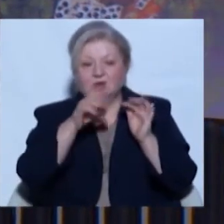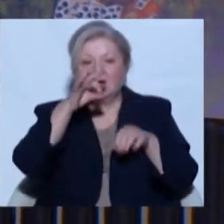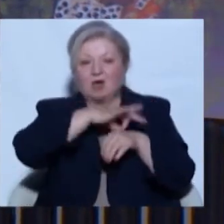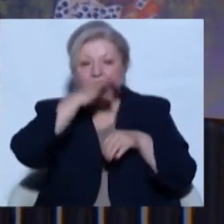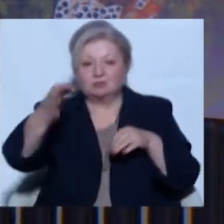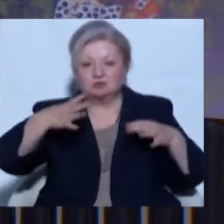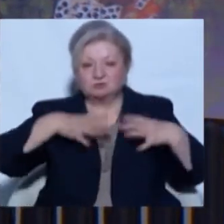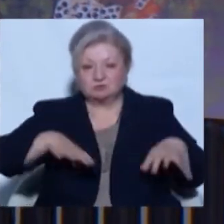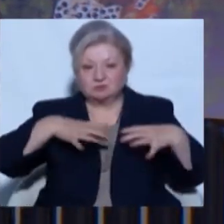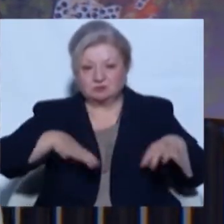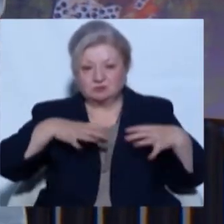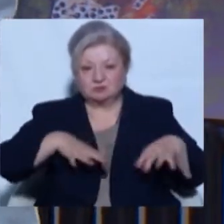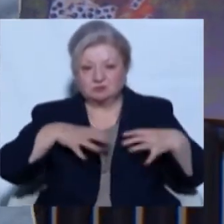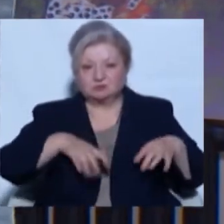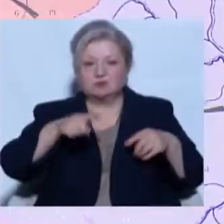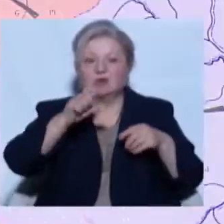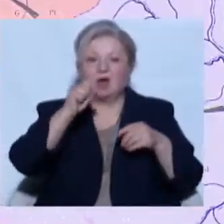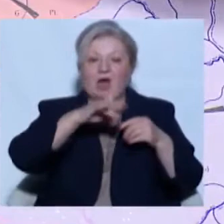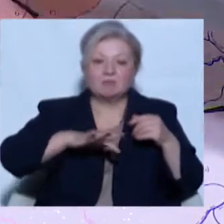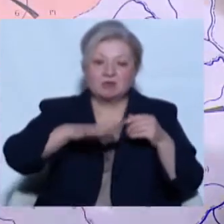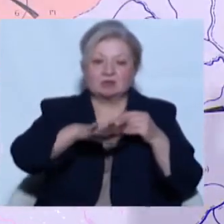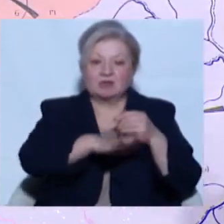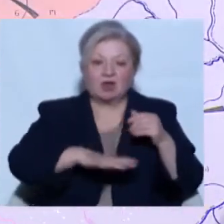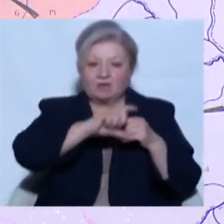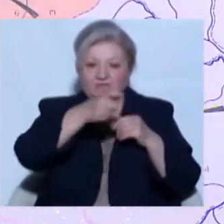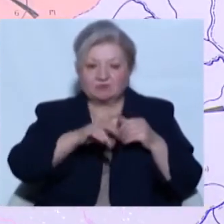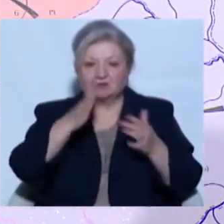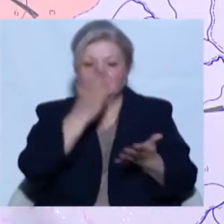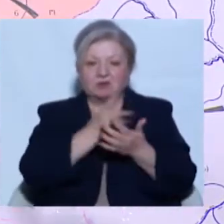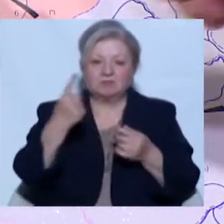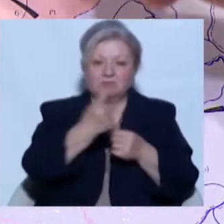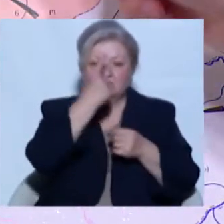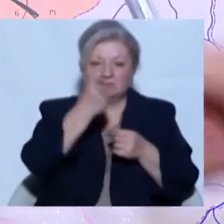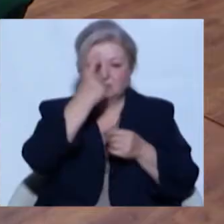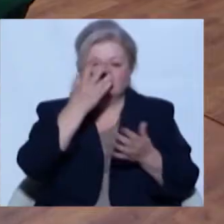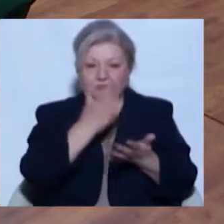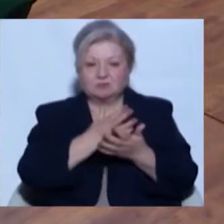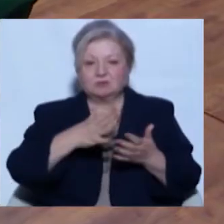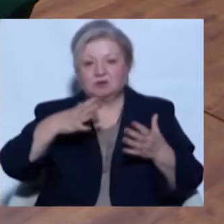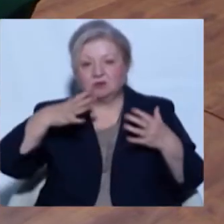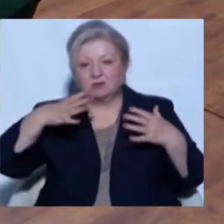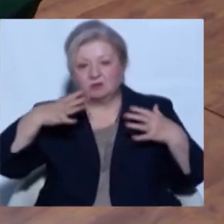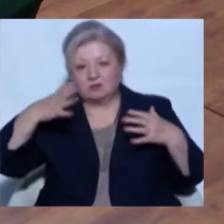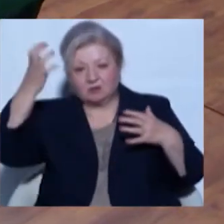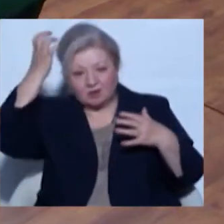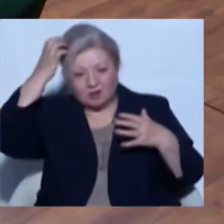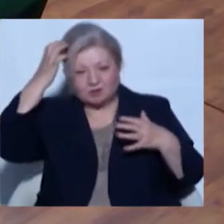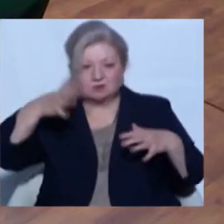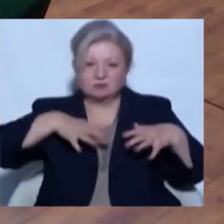აღმოსავლეთ საქართველო ამიერკავკასიის უპირობო ლიდერია და ქართლ-კახეთის სამეფოების